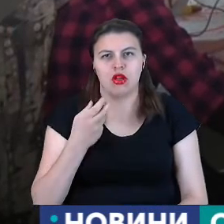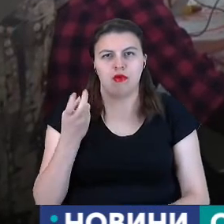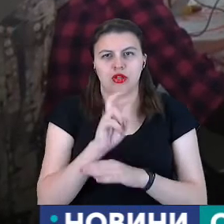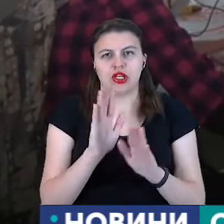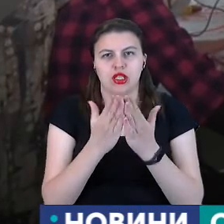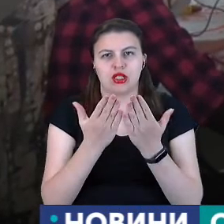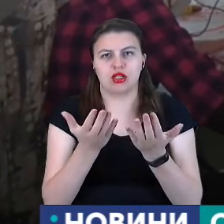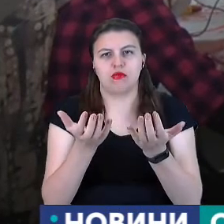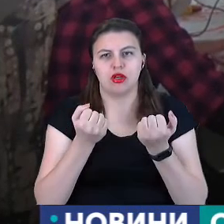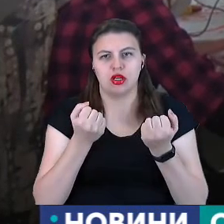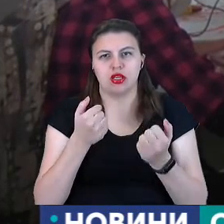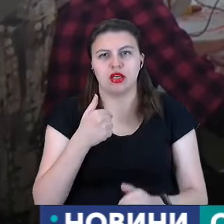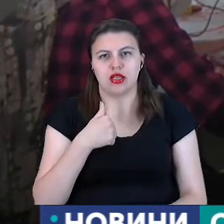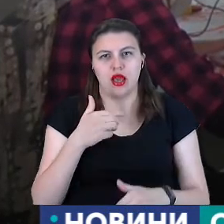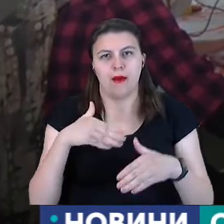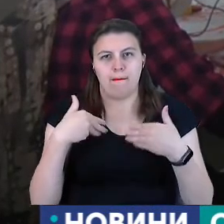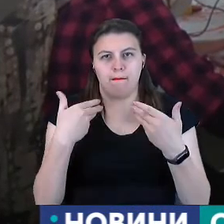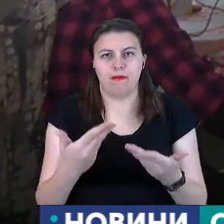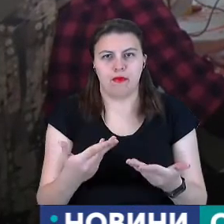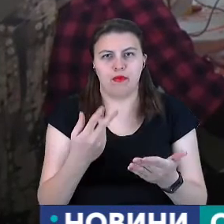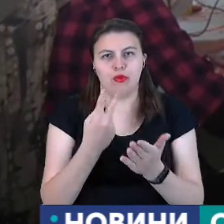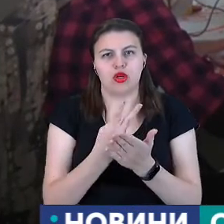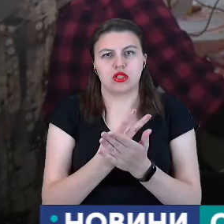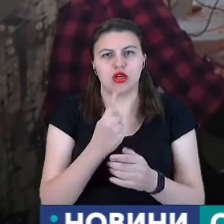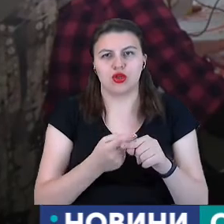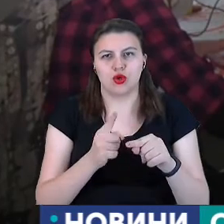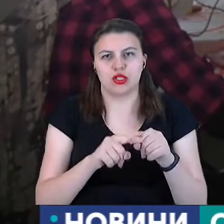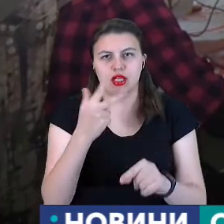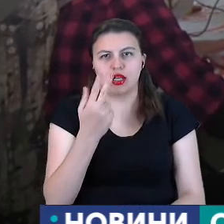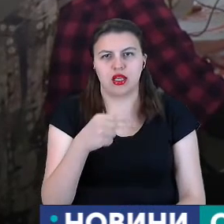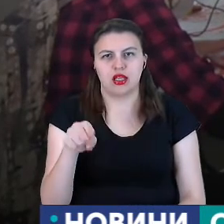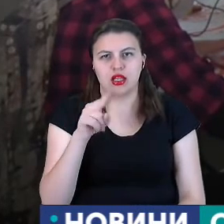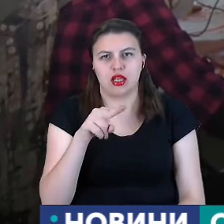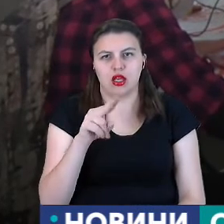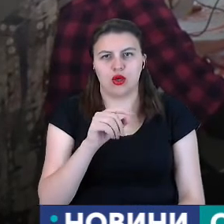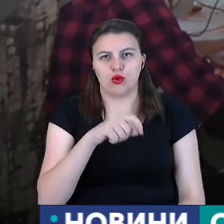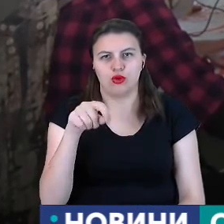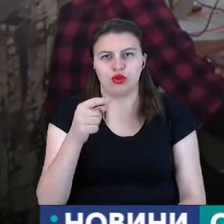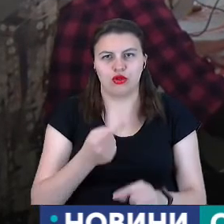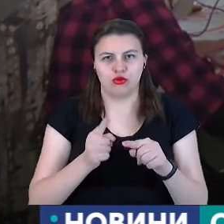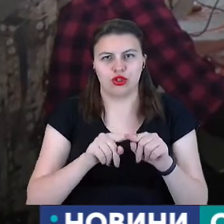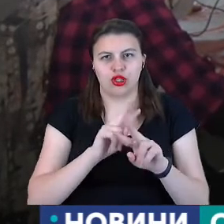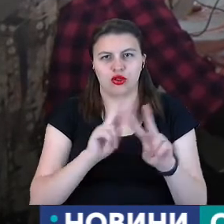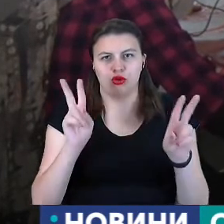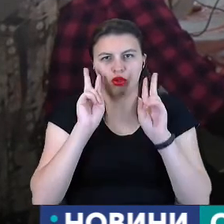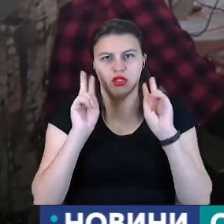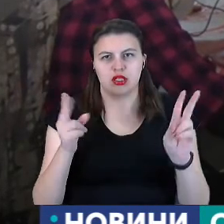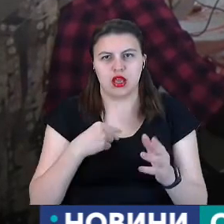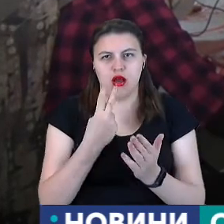їм предложив показати, що таке 3D-ручка, бо про неї ще ніхто не знав. Я їм показав, і вони